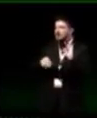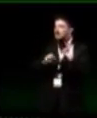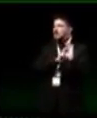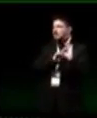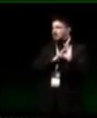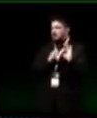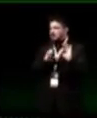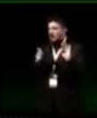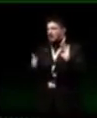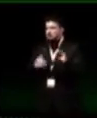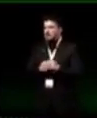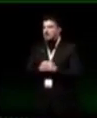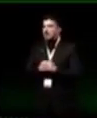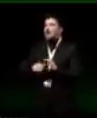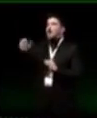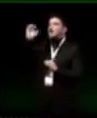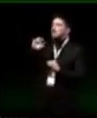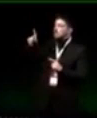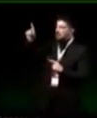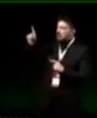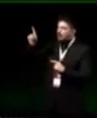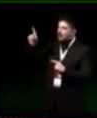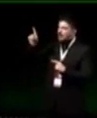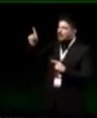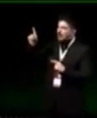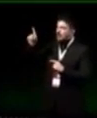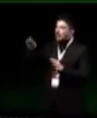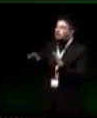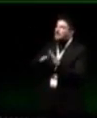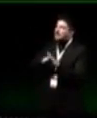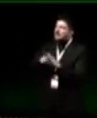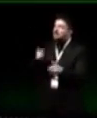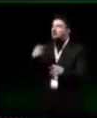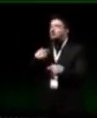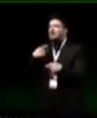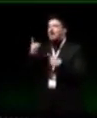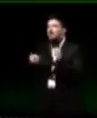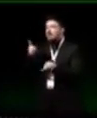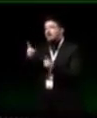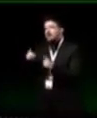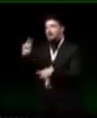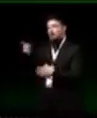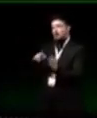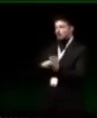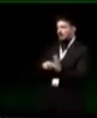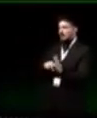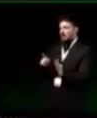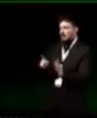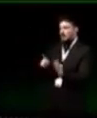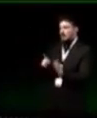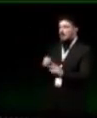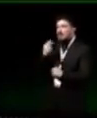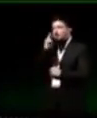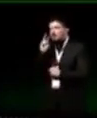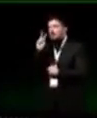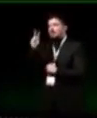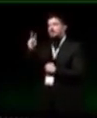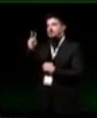per l'Europa partendo dal percorso della politica e non della tecnica, che può affrontare una